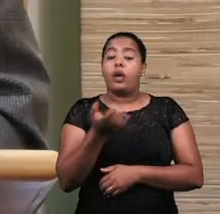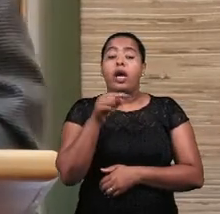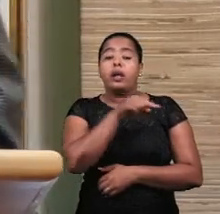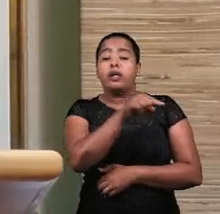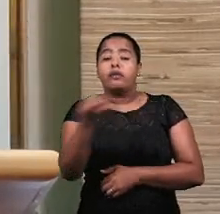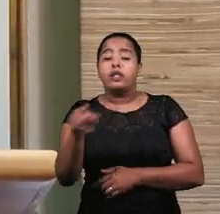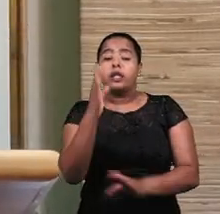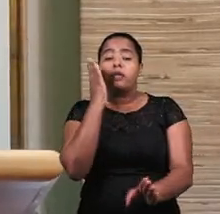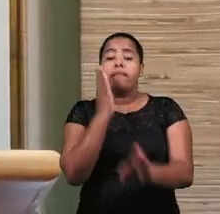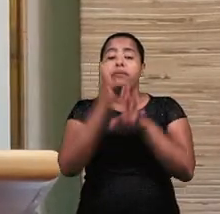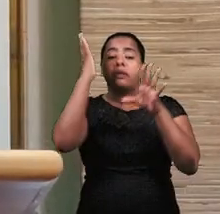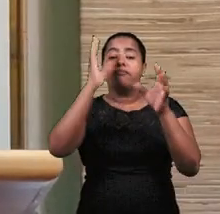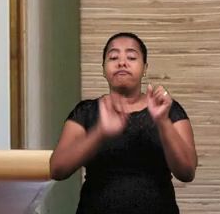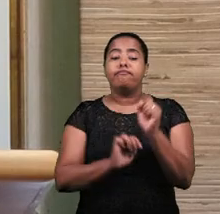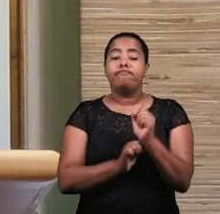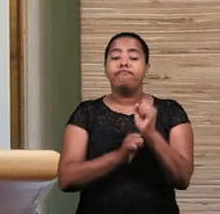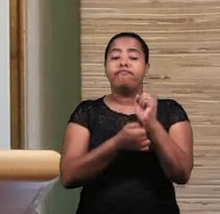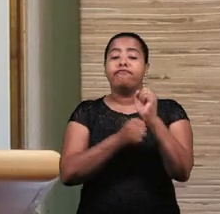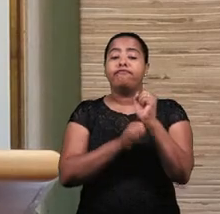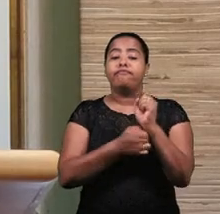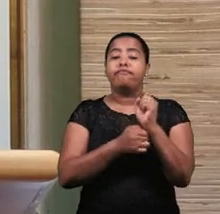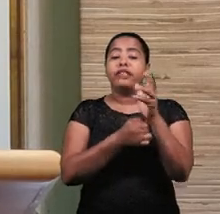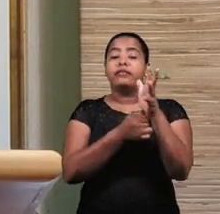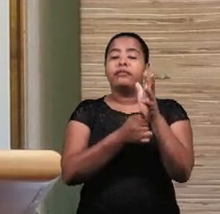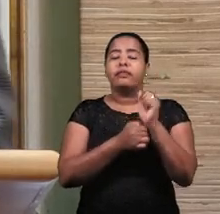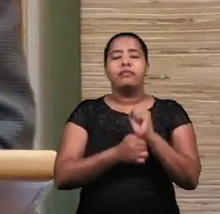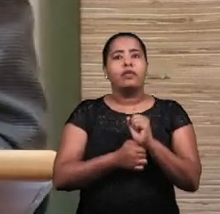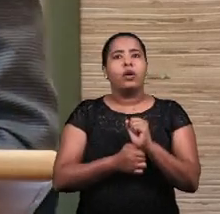l'énigme. Le texte dit